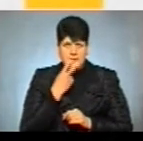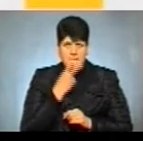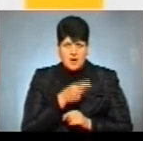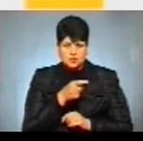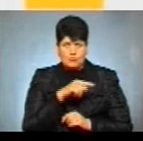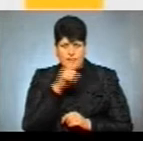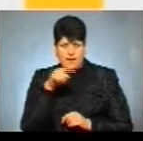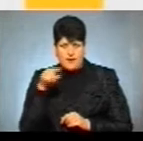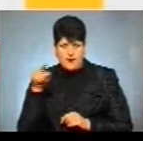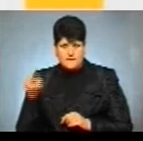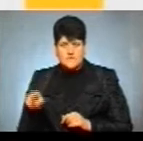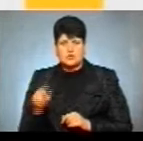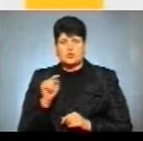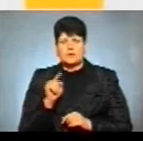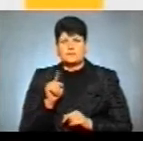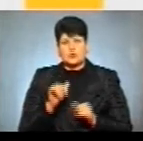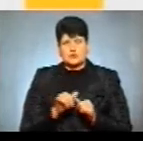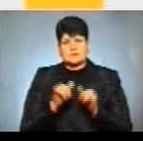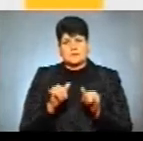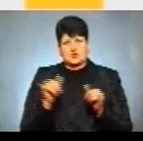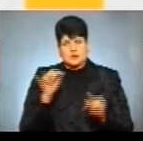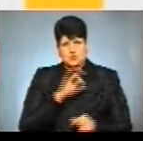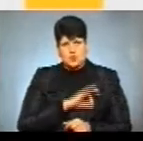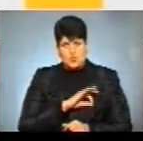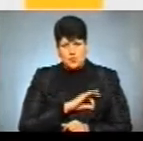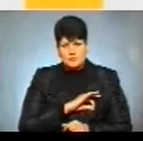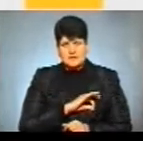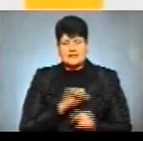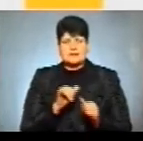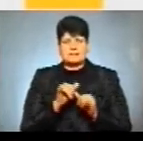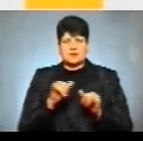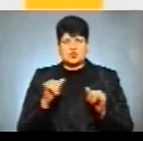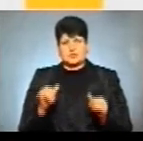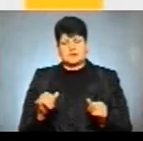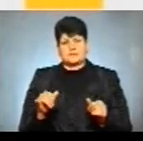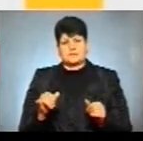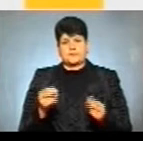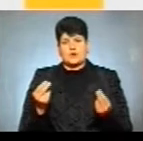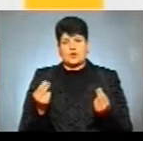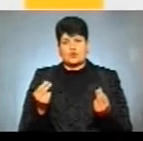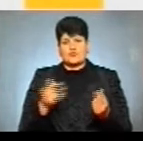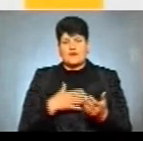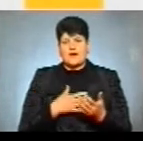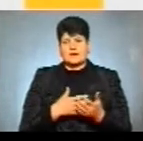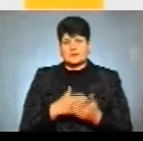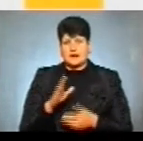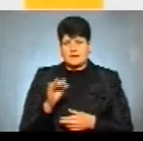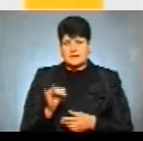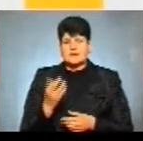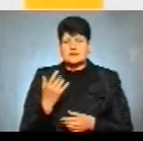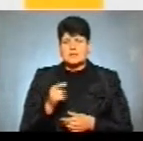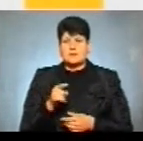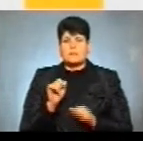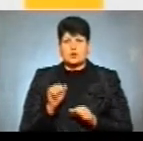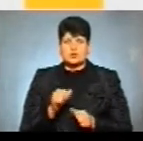графіку, так що зросли доходи, зросли грошові активи. Наскільки